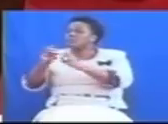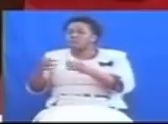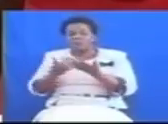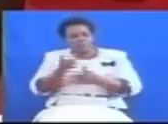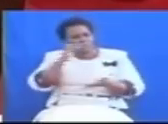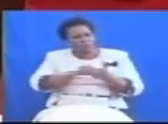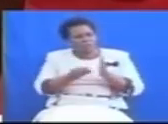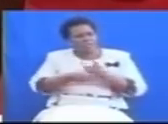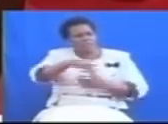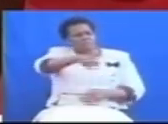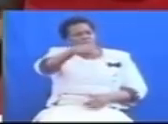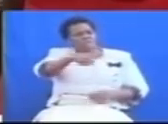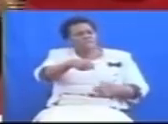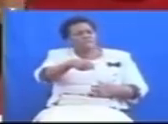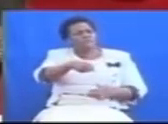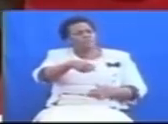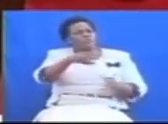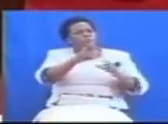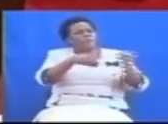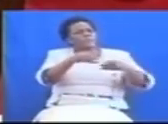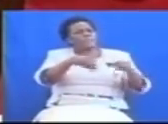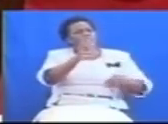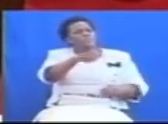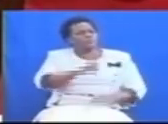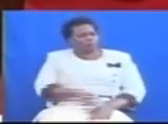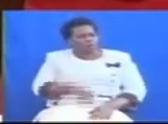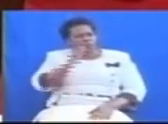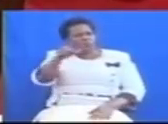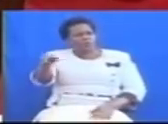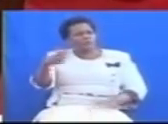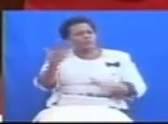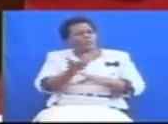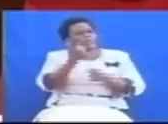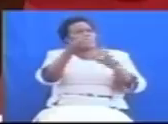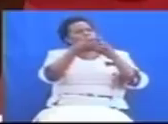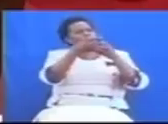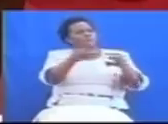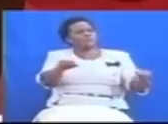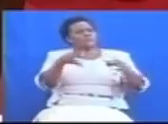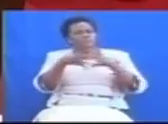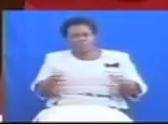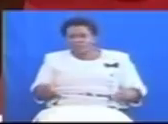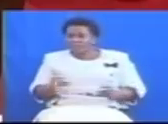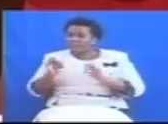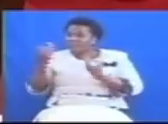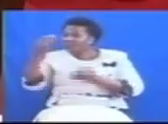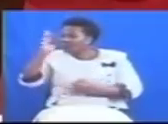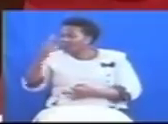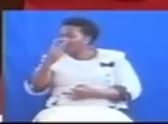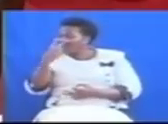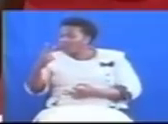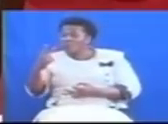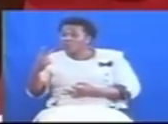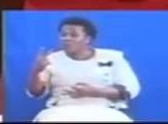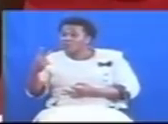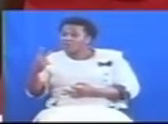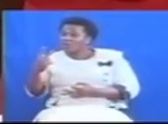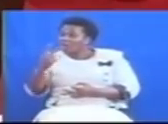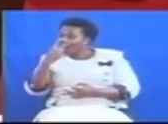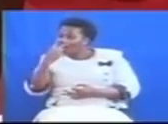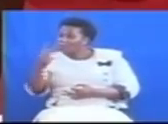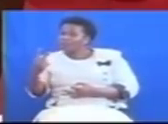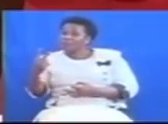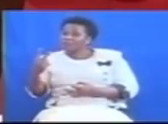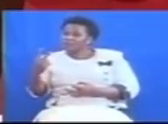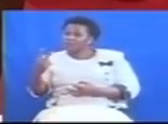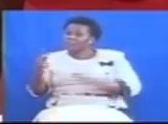mifuko ya plastiki inatolewa bure masokoni. Mheshimiwa Spika, Naibu Spika, serikali haioni kwamba tatizo sio kukosekana kwa mifuko